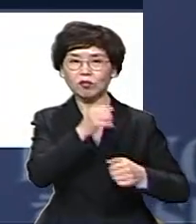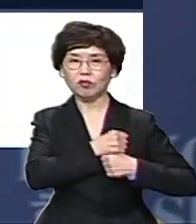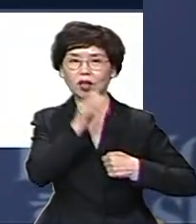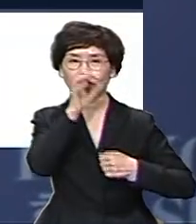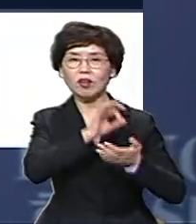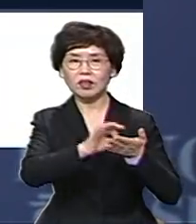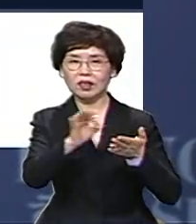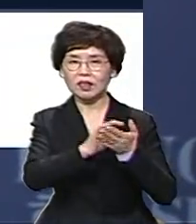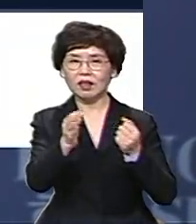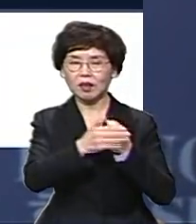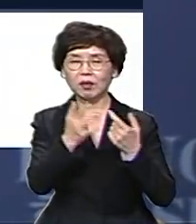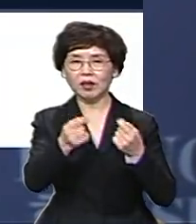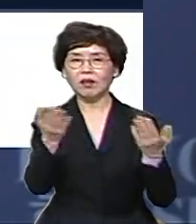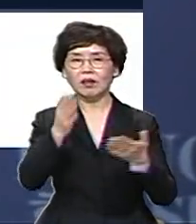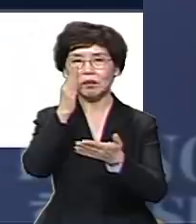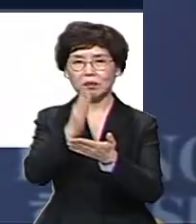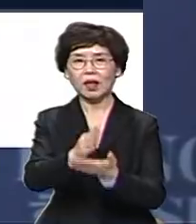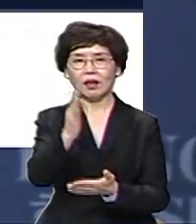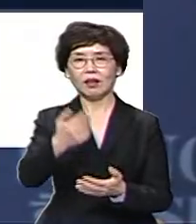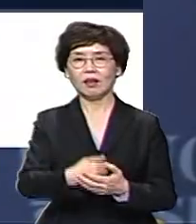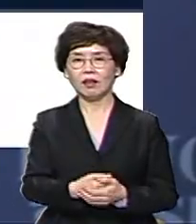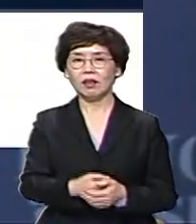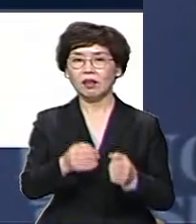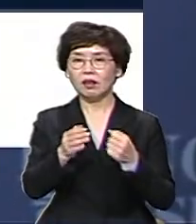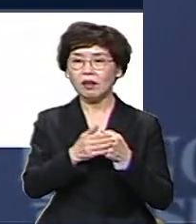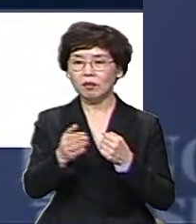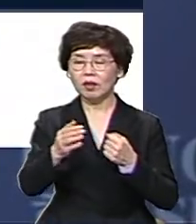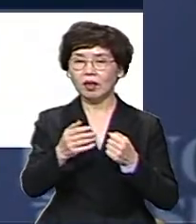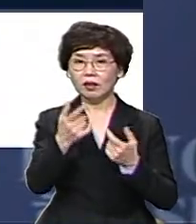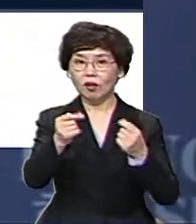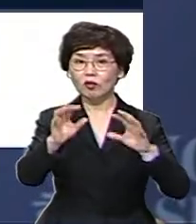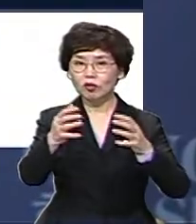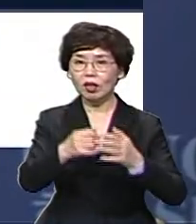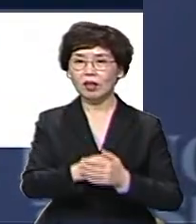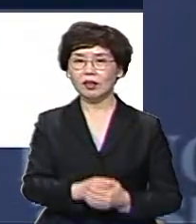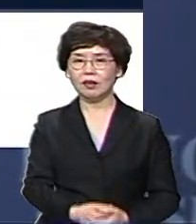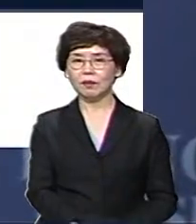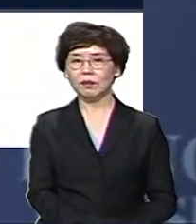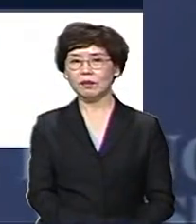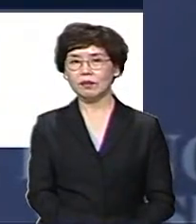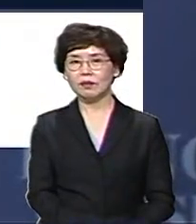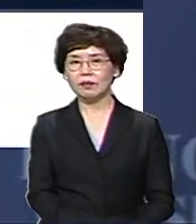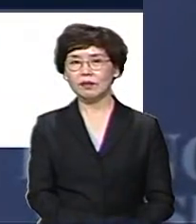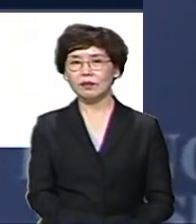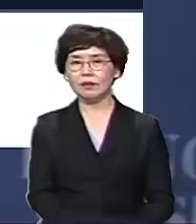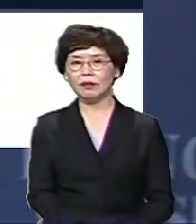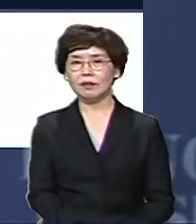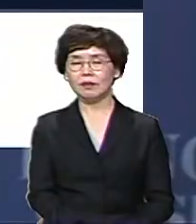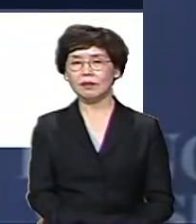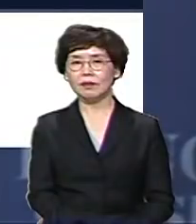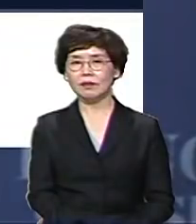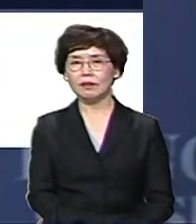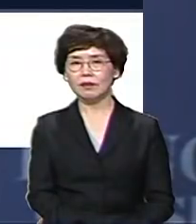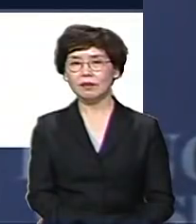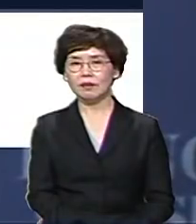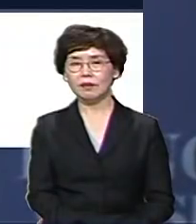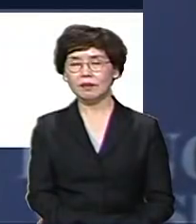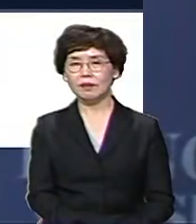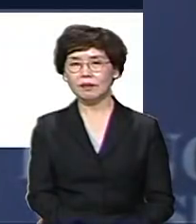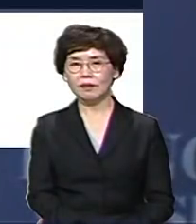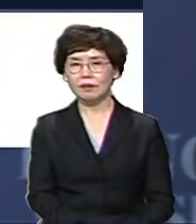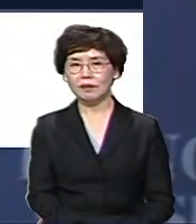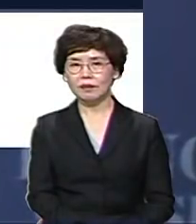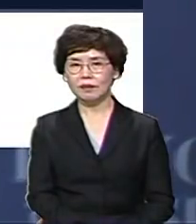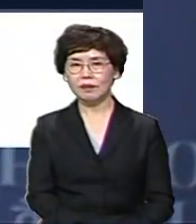달러를 써서 그런 군사훈련을 하는 것은 좋지 않다고 생각합니다. 그래서 너무나 많은 돈을 또 다른 나라에도